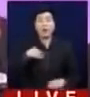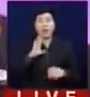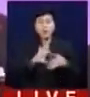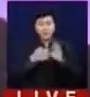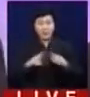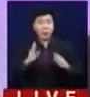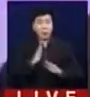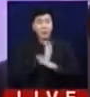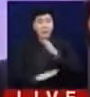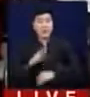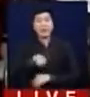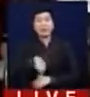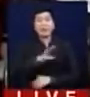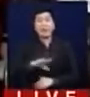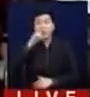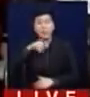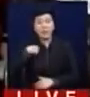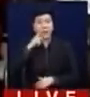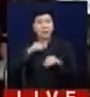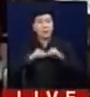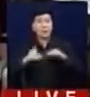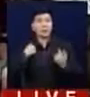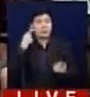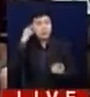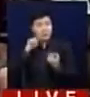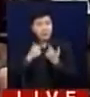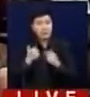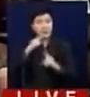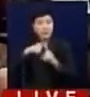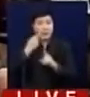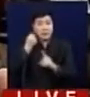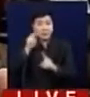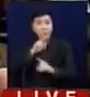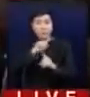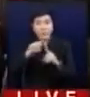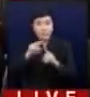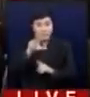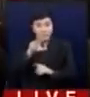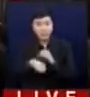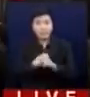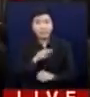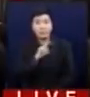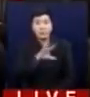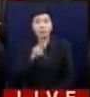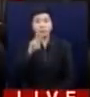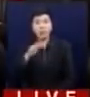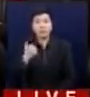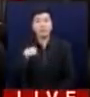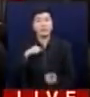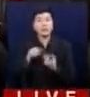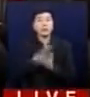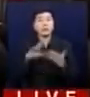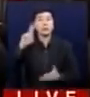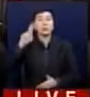วงคมนาคมร่วมแถลงข่าวเพื่อรำลึกถึงวันที่3ธันวาคม2525ที่สมัชชาใหญ่แห่งองค์การส